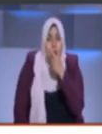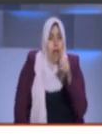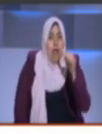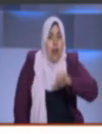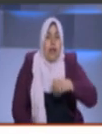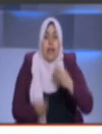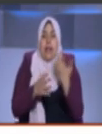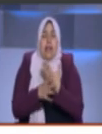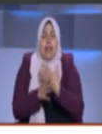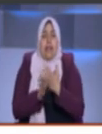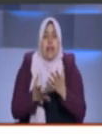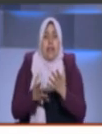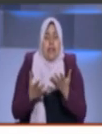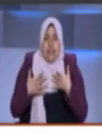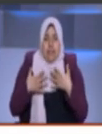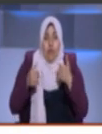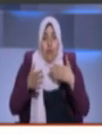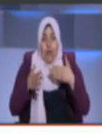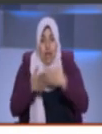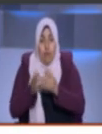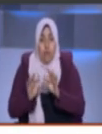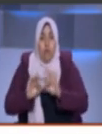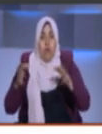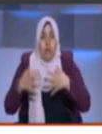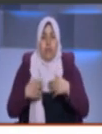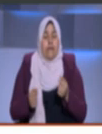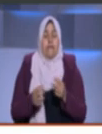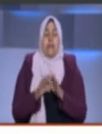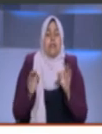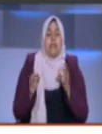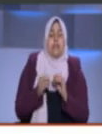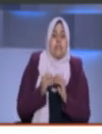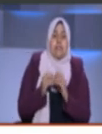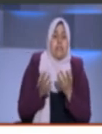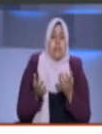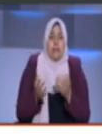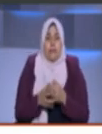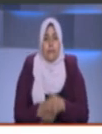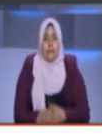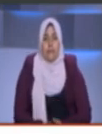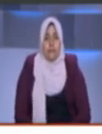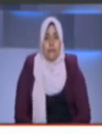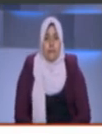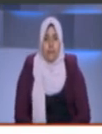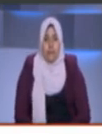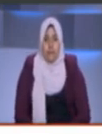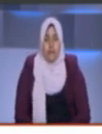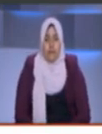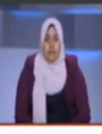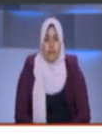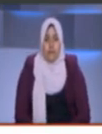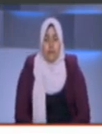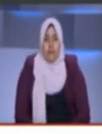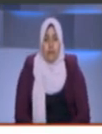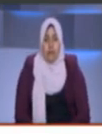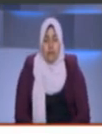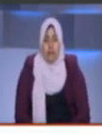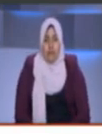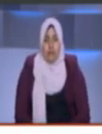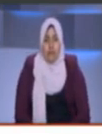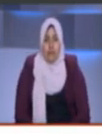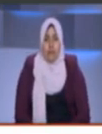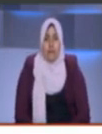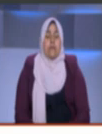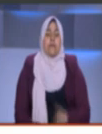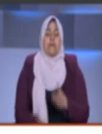سيدتي ثم يتعافى، برجع يعني يبدو أنه يعني يأتي بنتيجة إيجابية. نعم، برجع